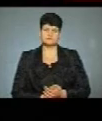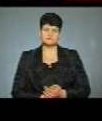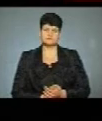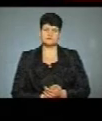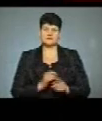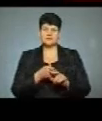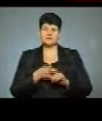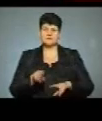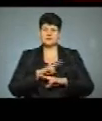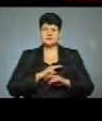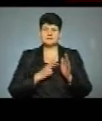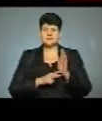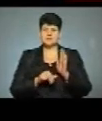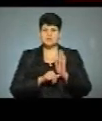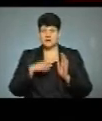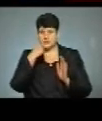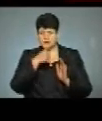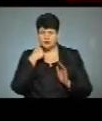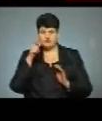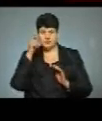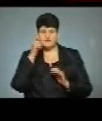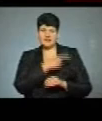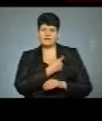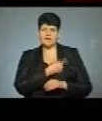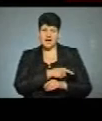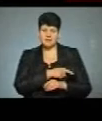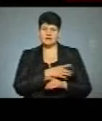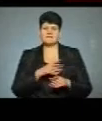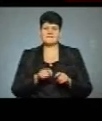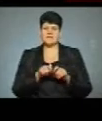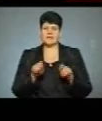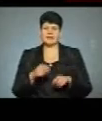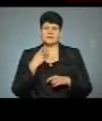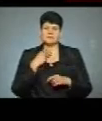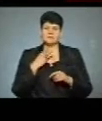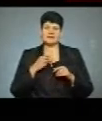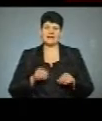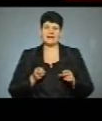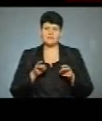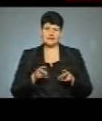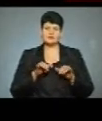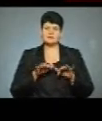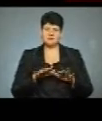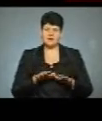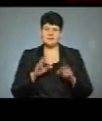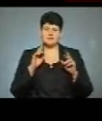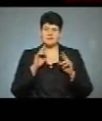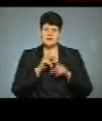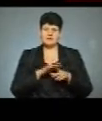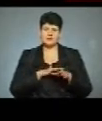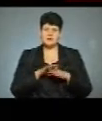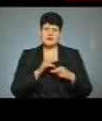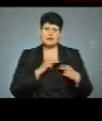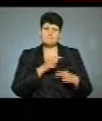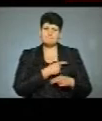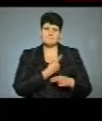Через смерть 76-річного чоловіка у Чортківській лікарні поліцейські відкрили кримінальну справу за статтею «Неналежне виконання медпрацівником